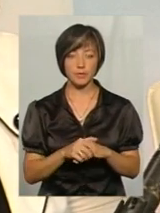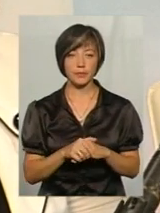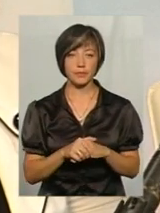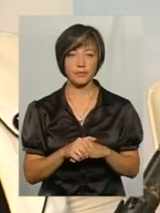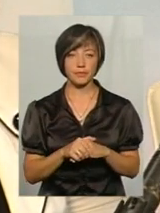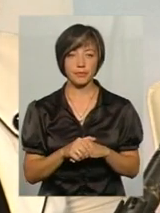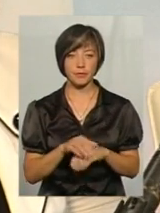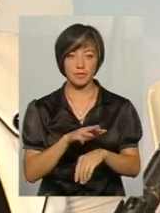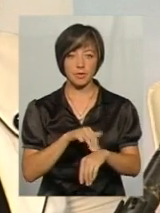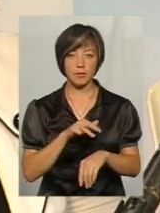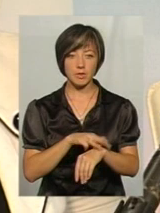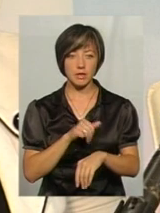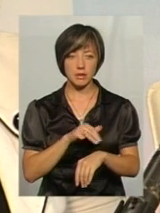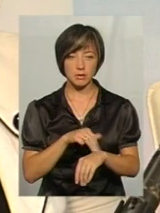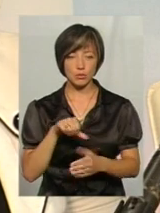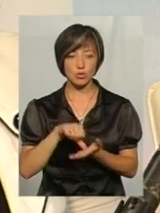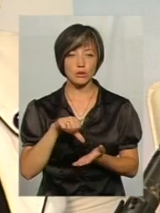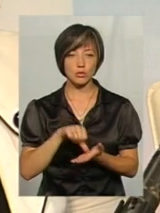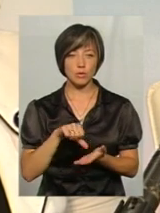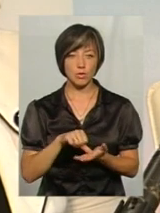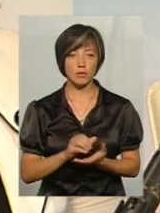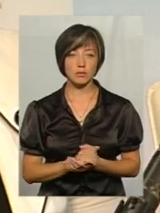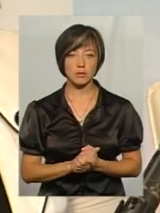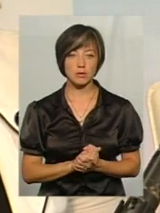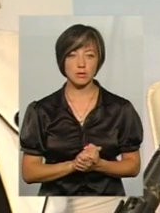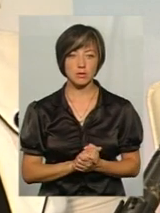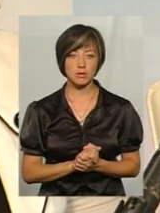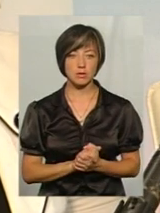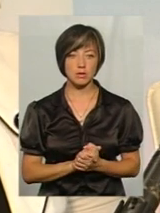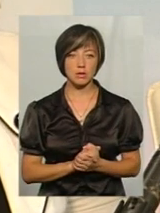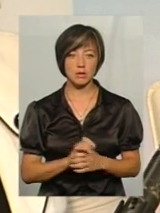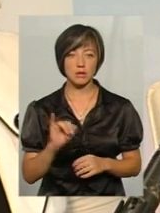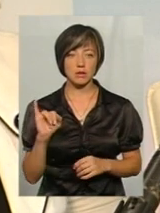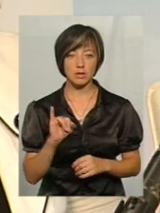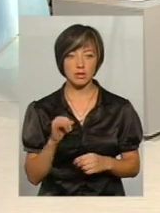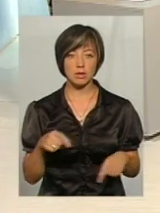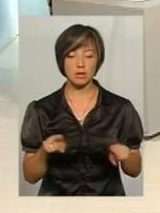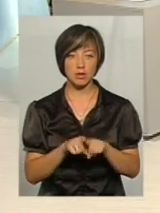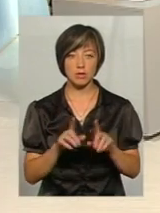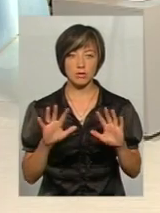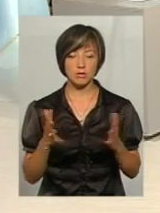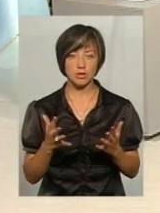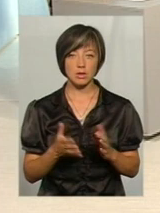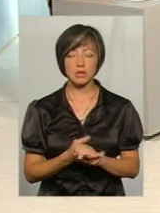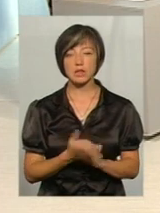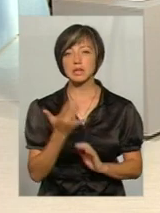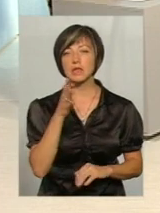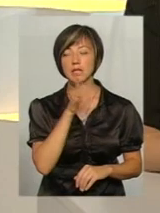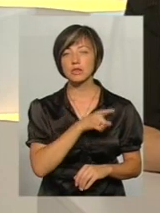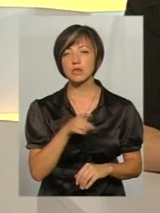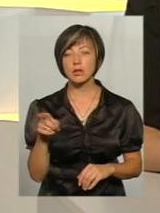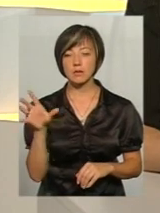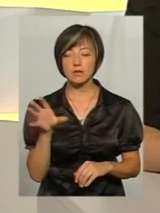есть милиции, участковому. И так оно у меня произошло. Скільки часу це все